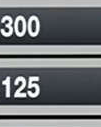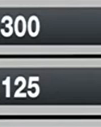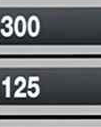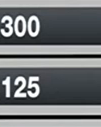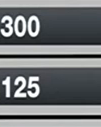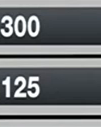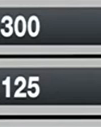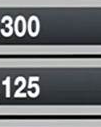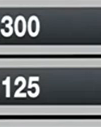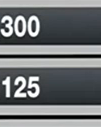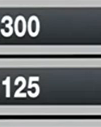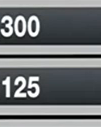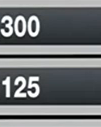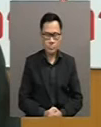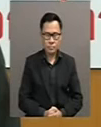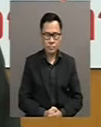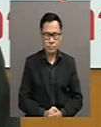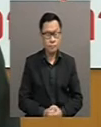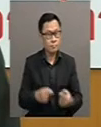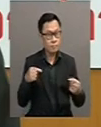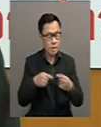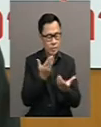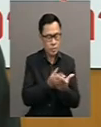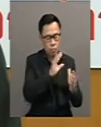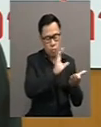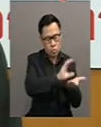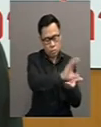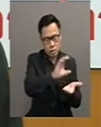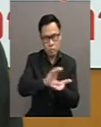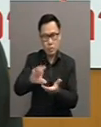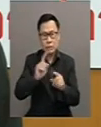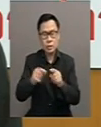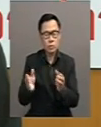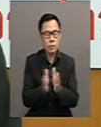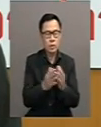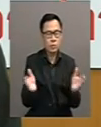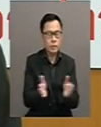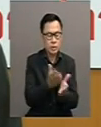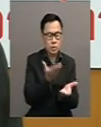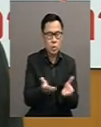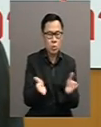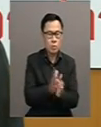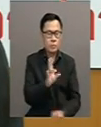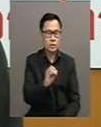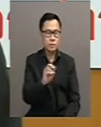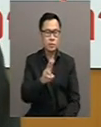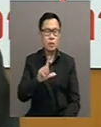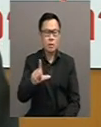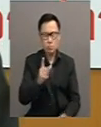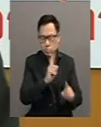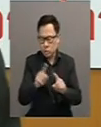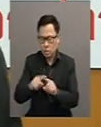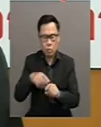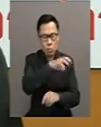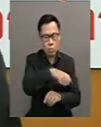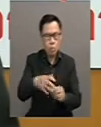พัฒนาสื่อมวลชนแห่งประเทศไทยอีก6ล้าน4แสนกว่าบาทอันนี้เป็นเบื้องต้นนะฮะแต่ว่ายังมีอีกหลายองค์ก